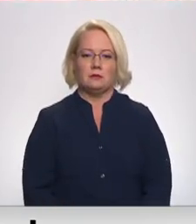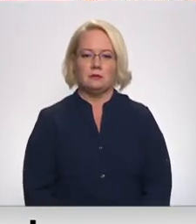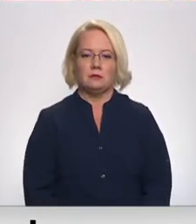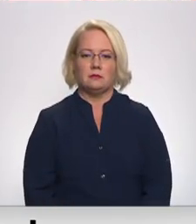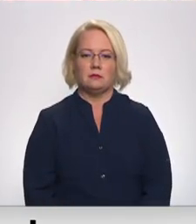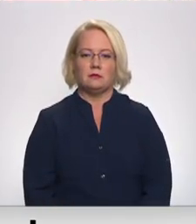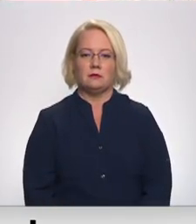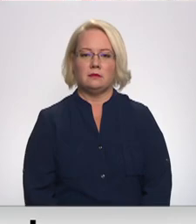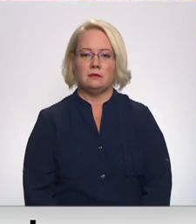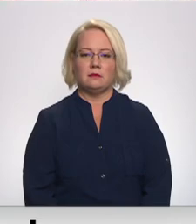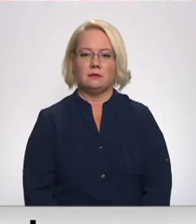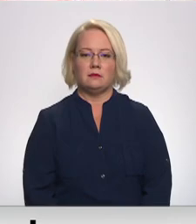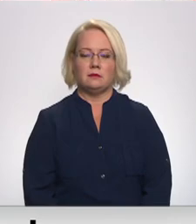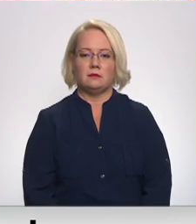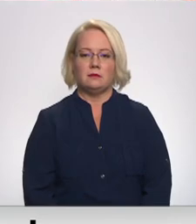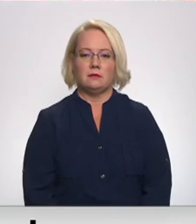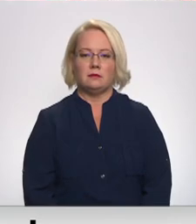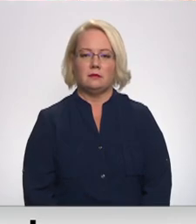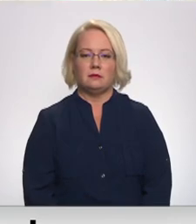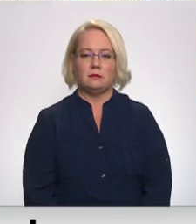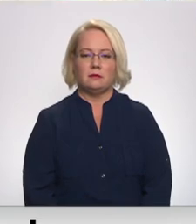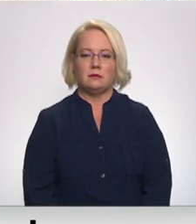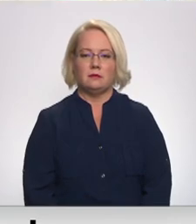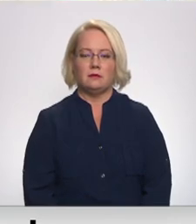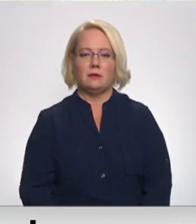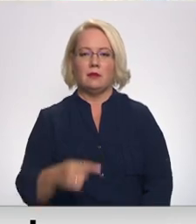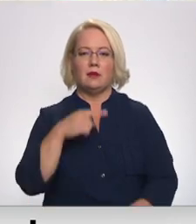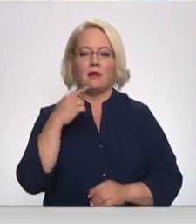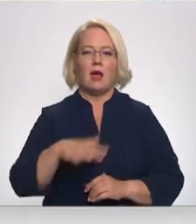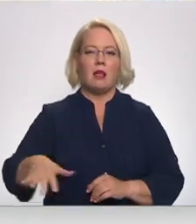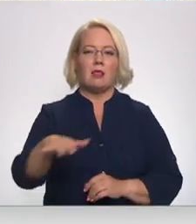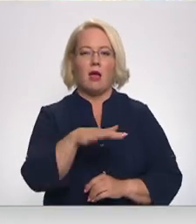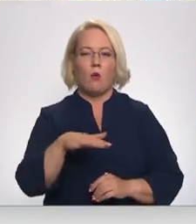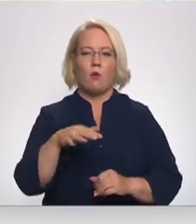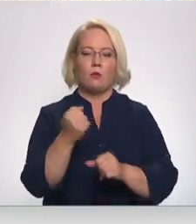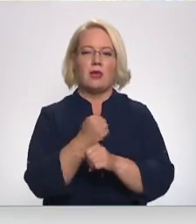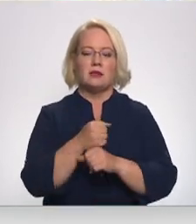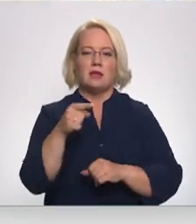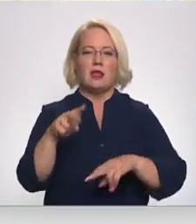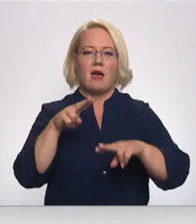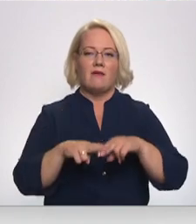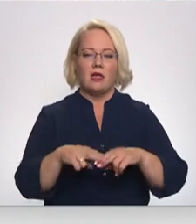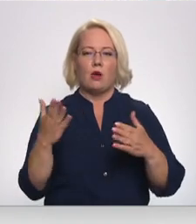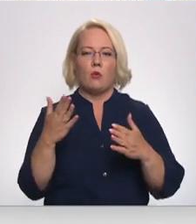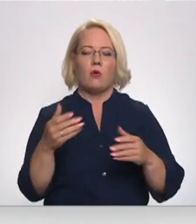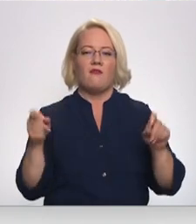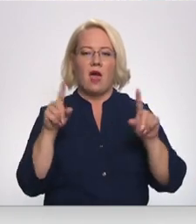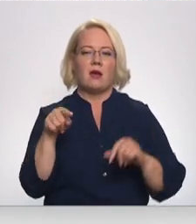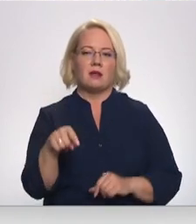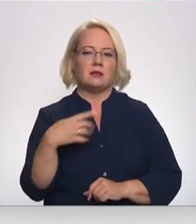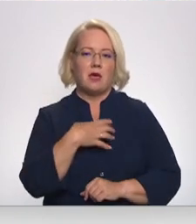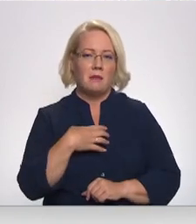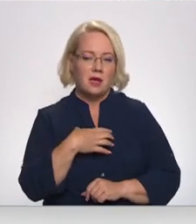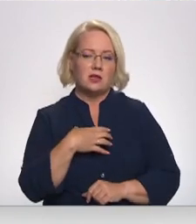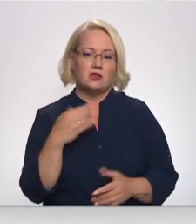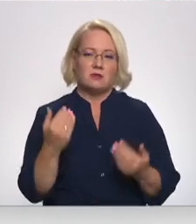Uzvalkam 5 sniegs un būs. Gribās tos laukums taisīt tādās vietās, kur ir pēc iespējas lielāka nepieciešamība, kur būtu